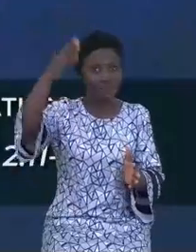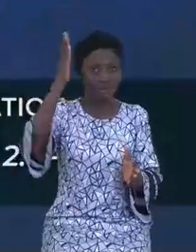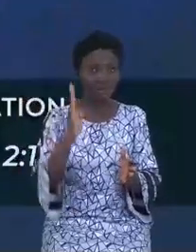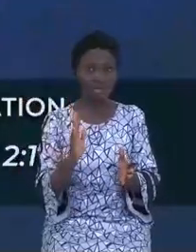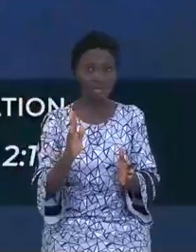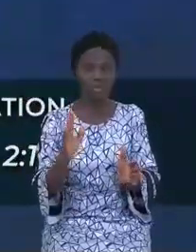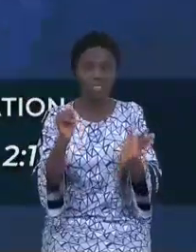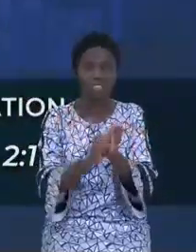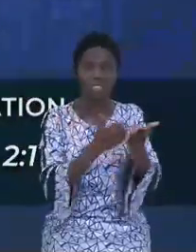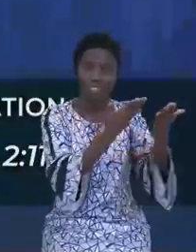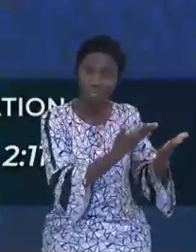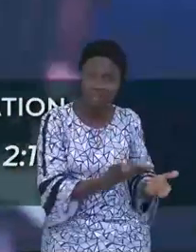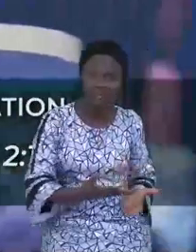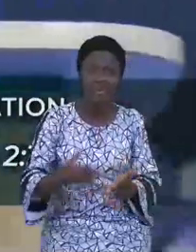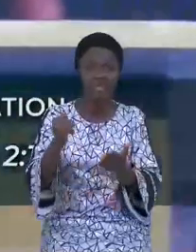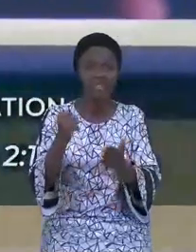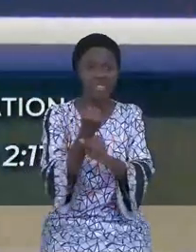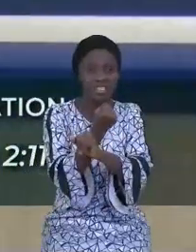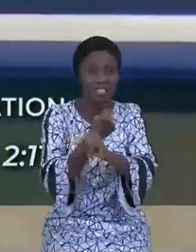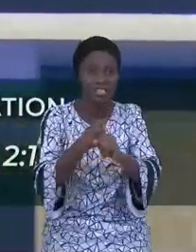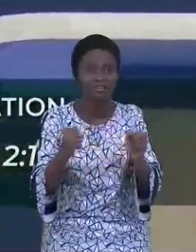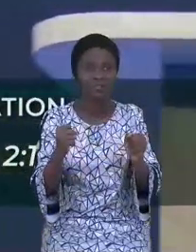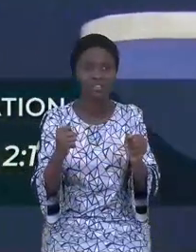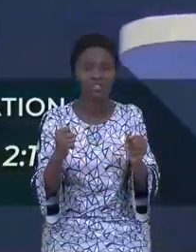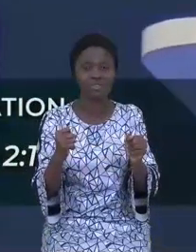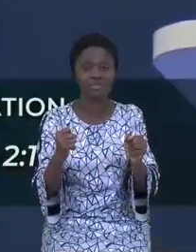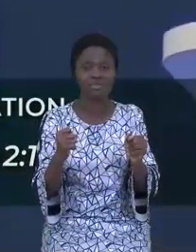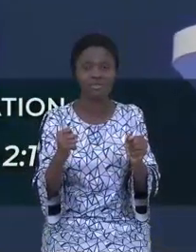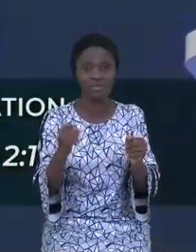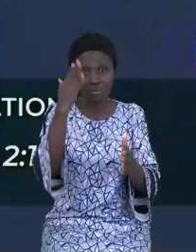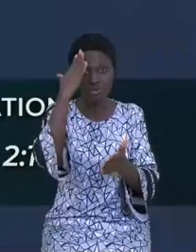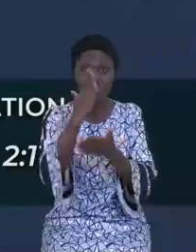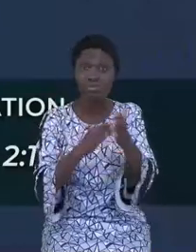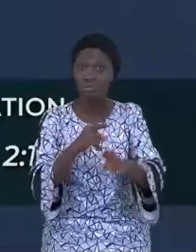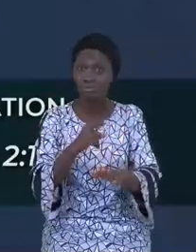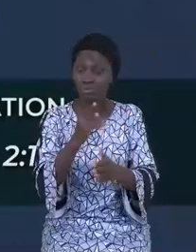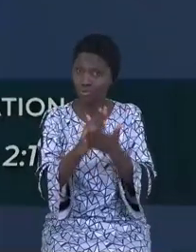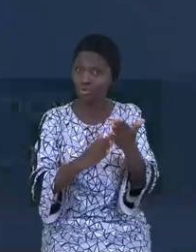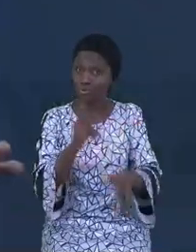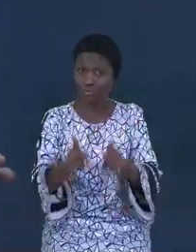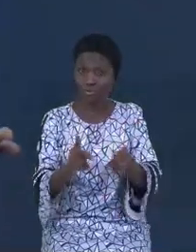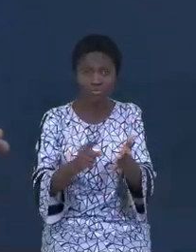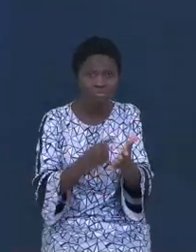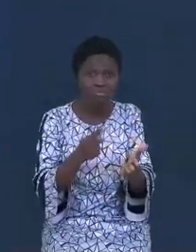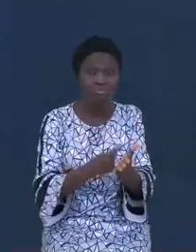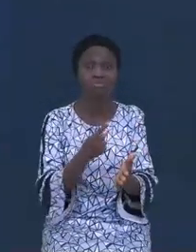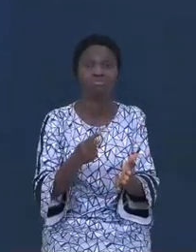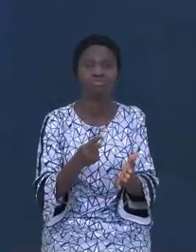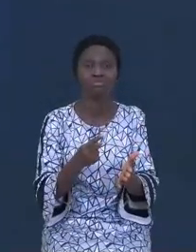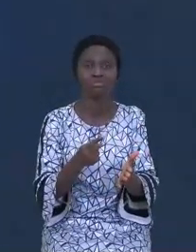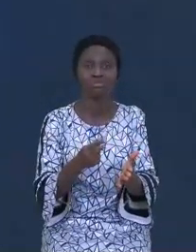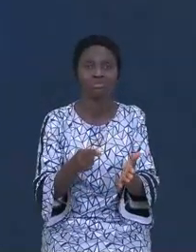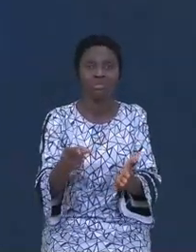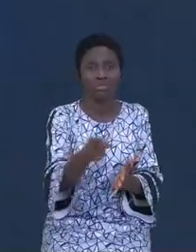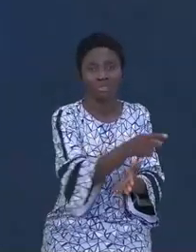source de salut. Vous savez, certaines personnes disent, elle vient te visiter, elle vient les mains